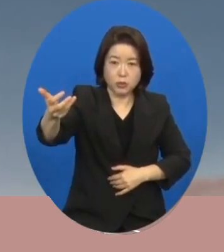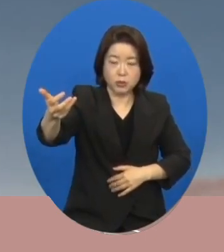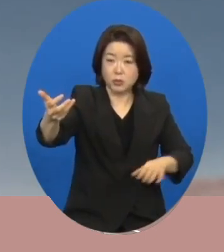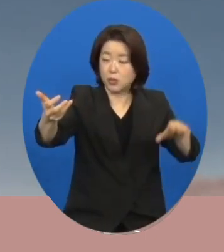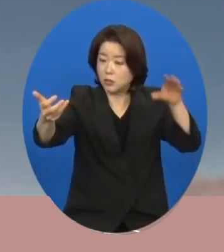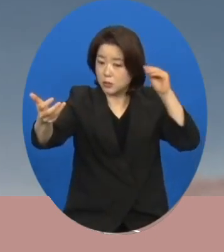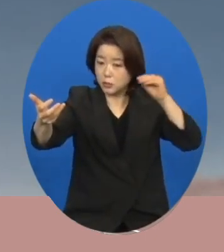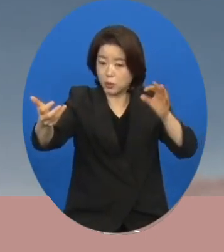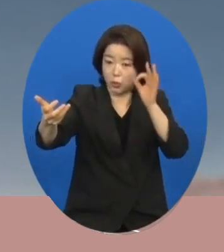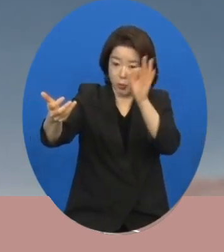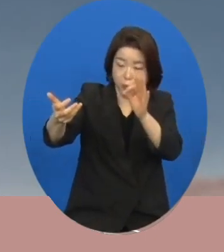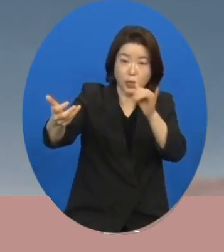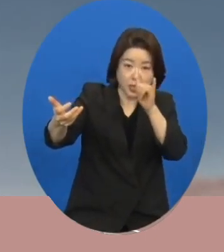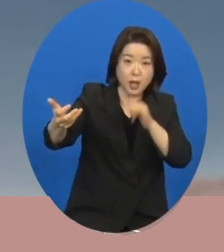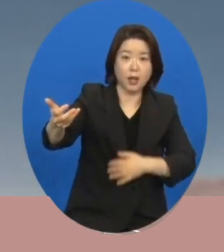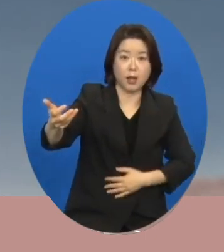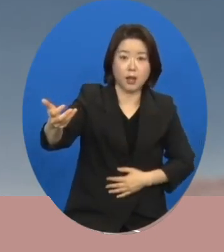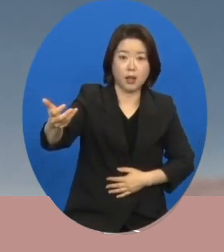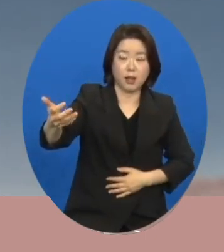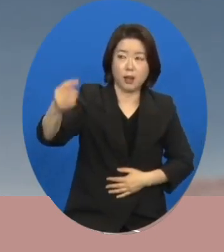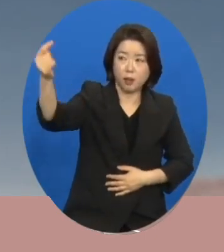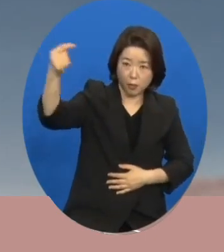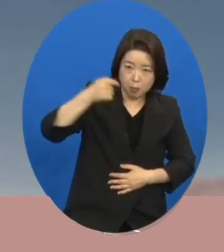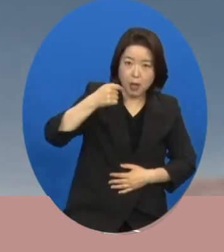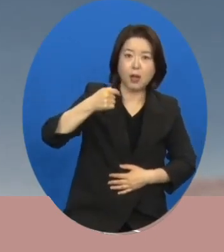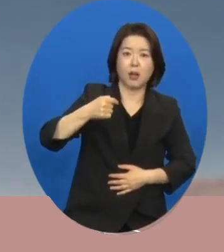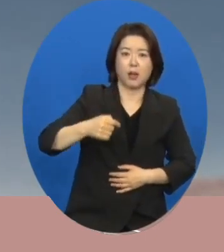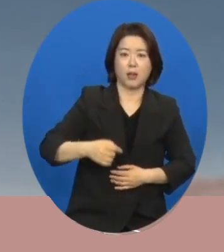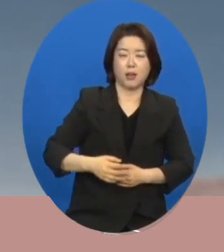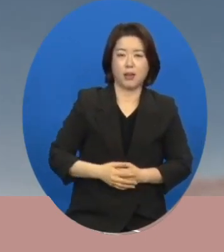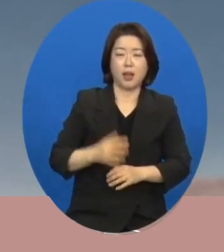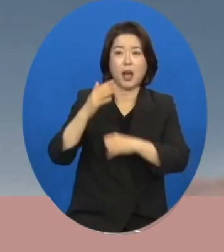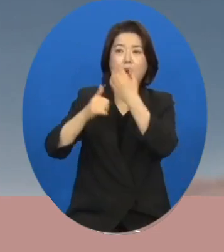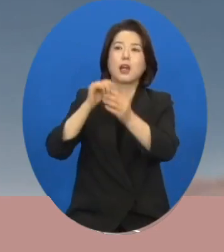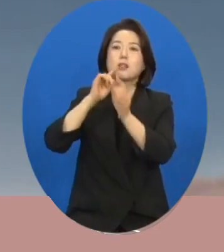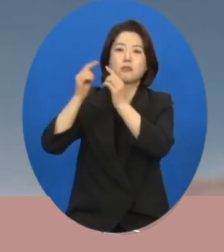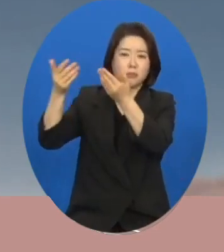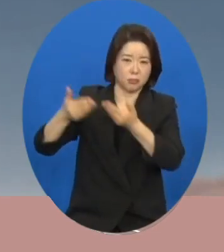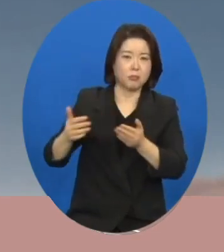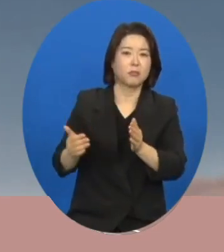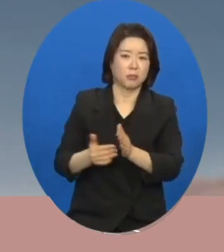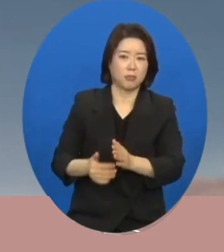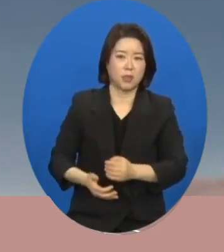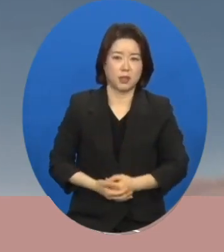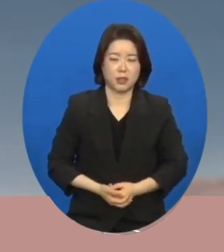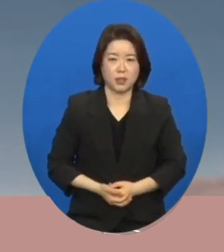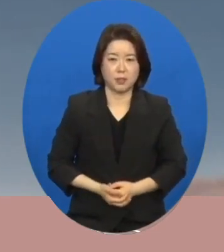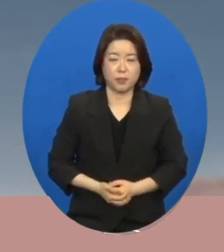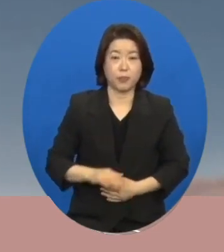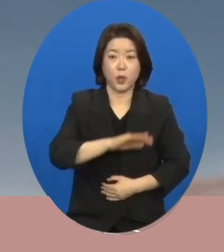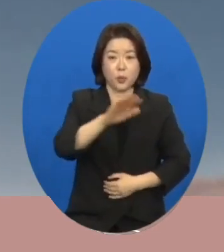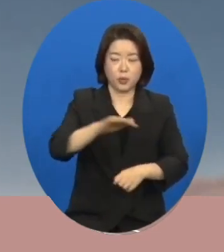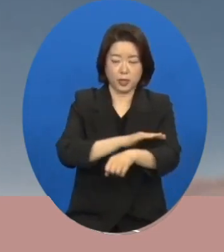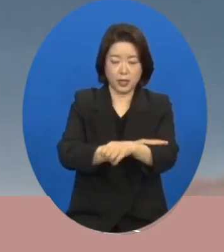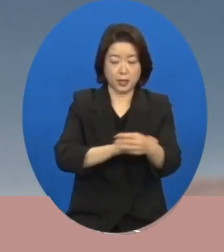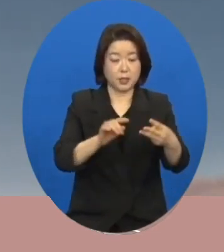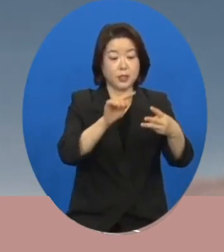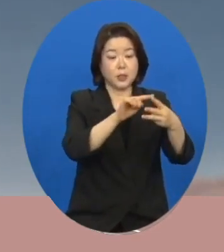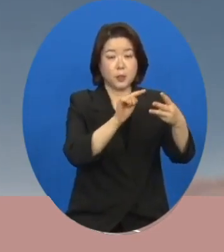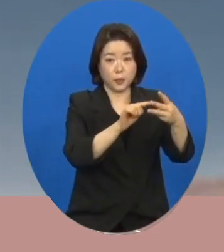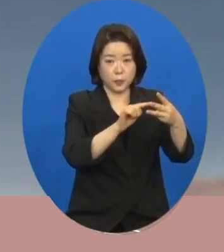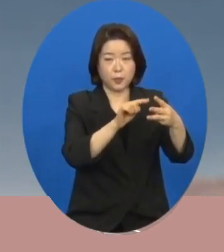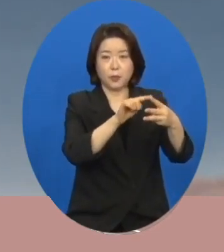말씀을 하고 있는 것이죠 세 번째입니다 자 우리가 경청했다면 꼭